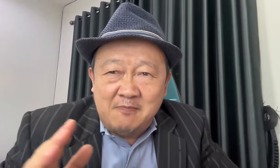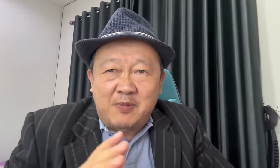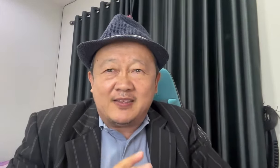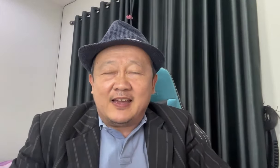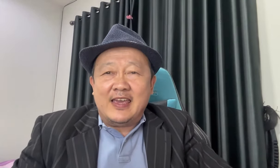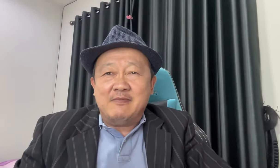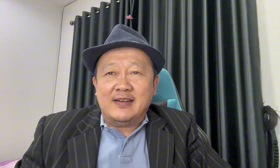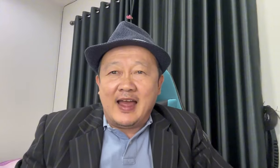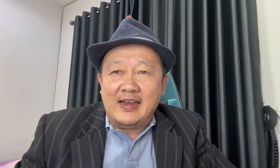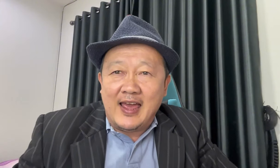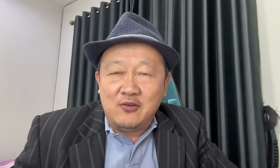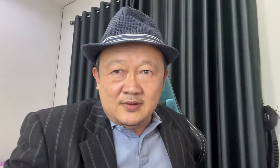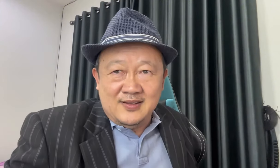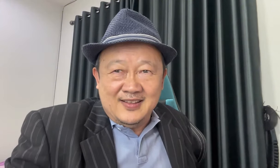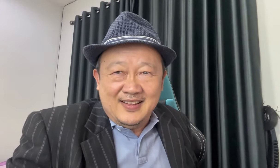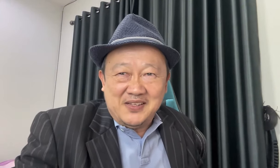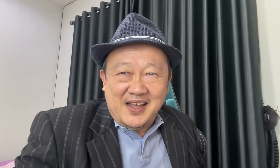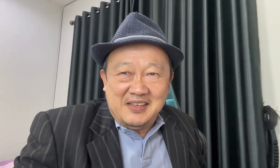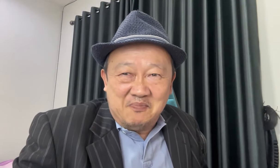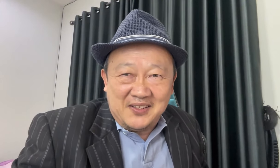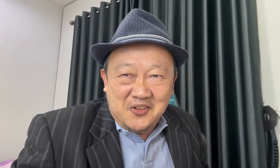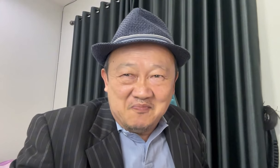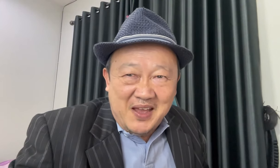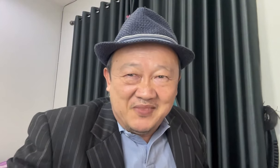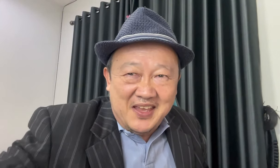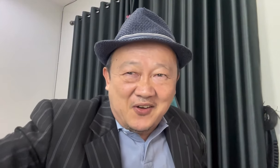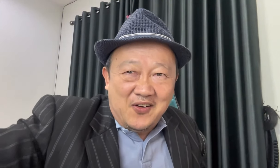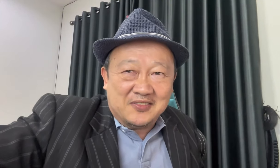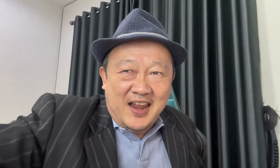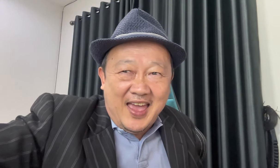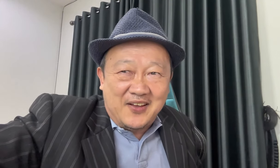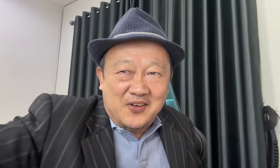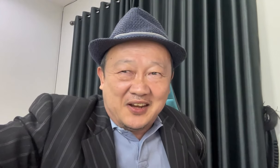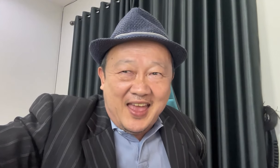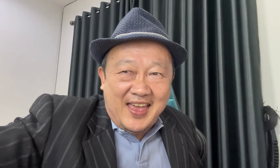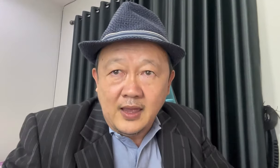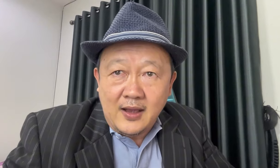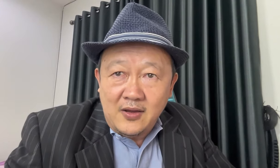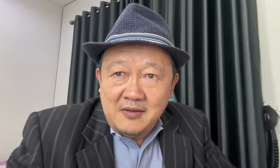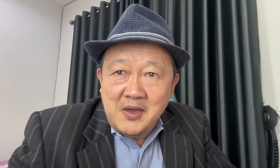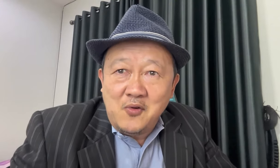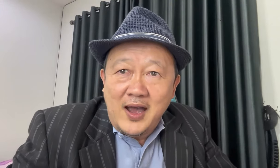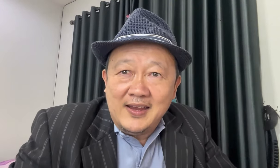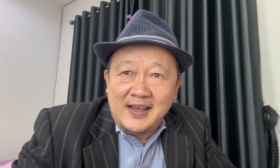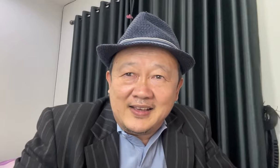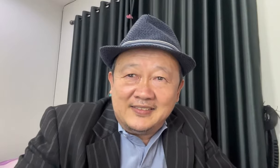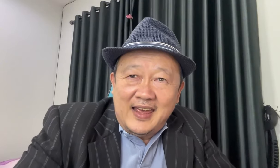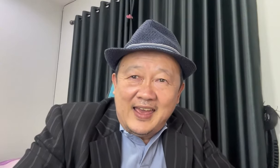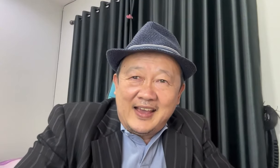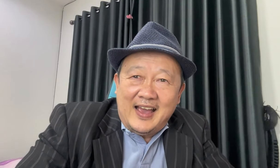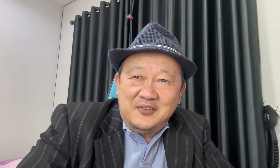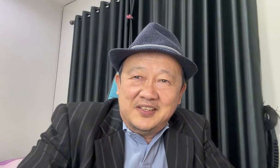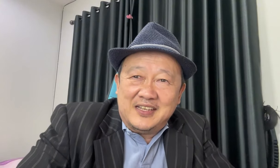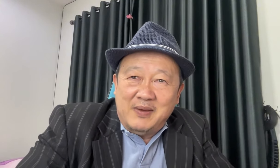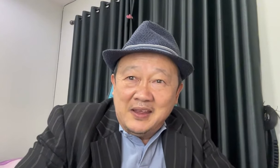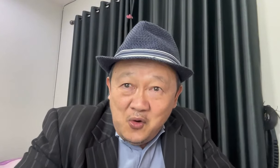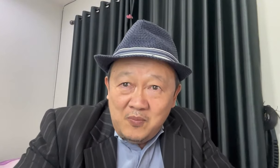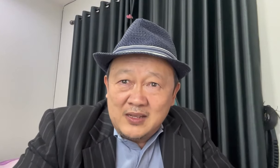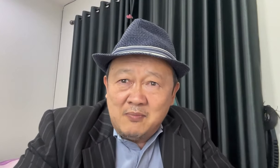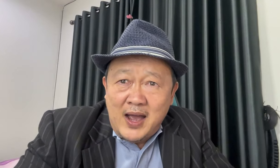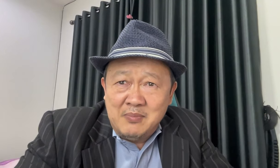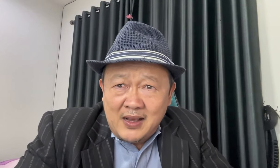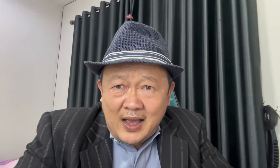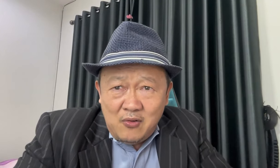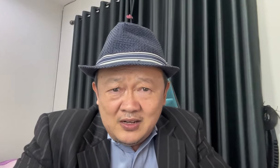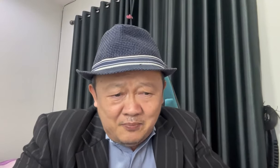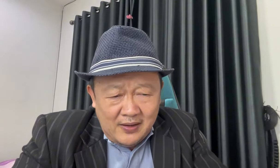เจอประชาธิปัตย์อย่างนี้มานานแล้วประชาธิปัตย์ต้องแบบนี้ของแพร้ของแรแต่ก็ยังไม่วายนะกระแสข่าวที่จะไปร่วม